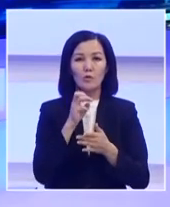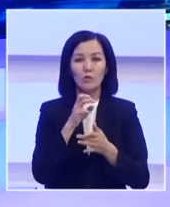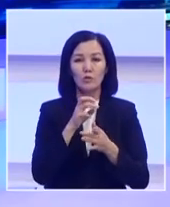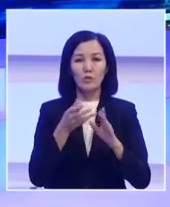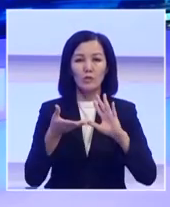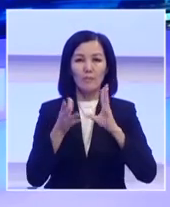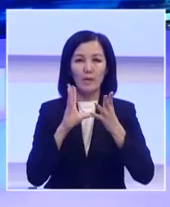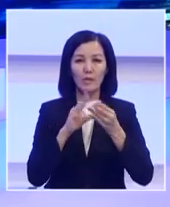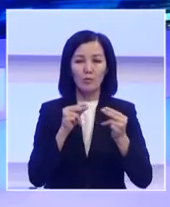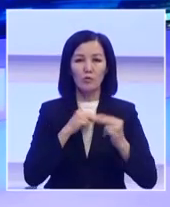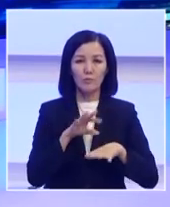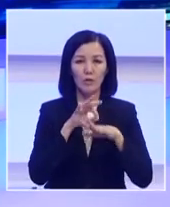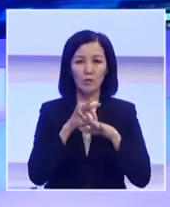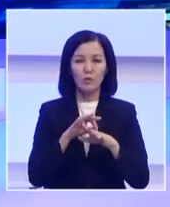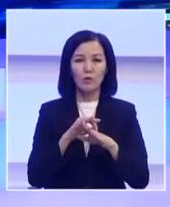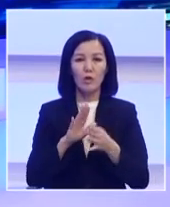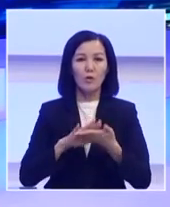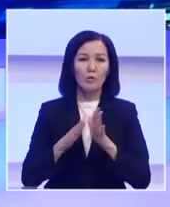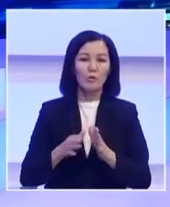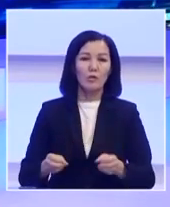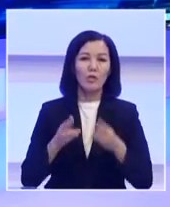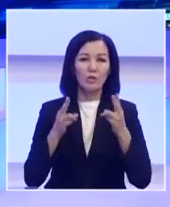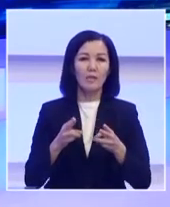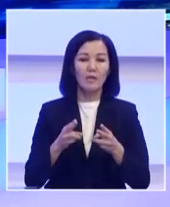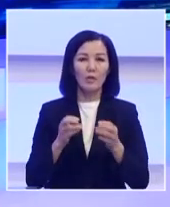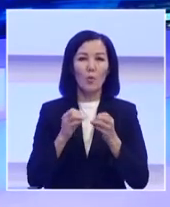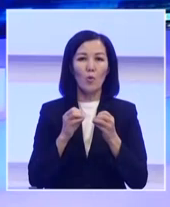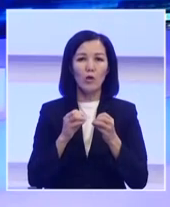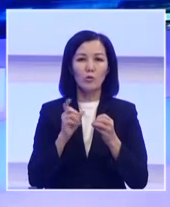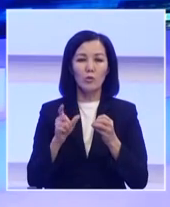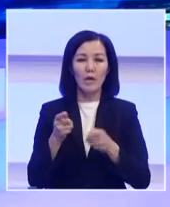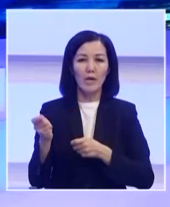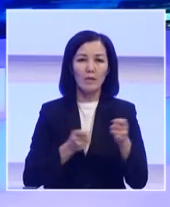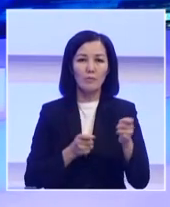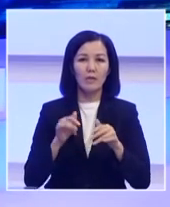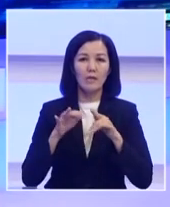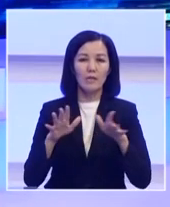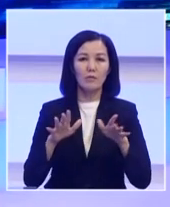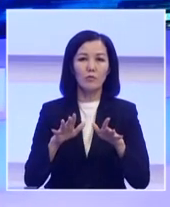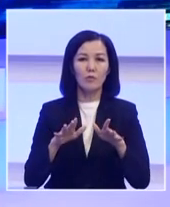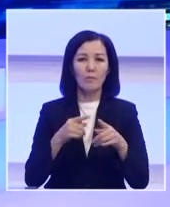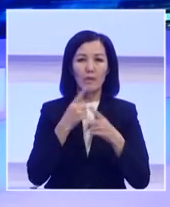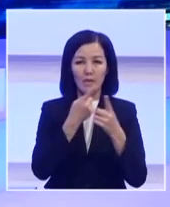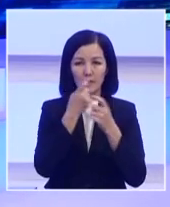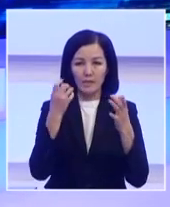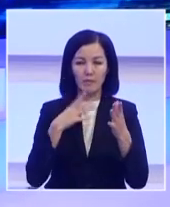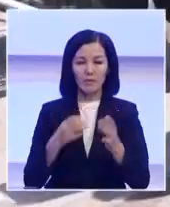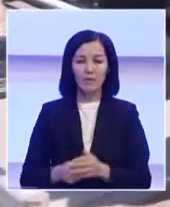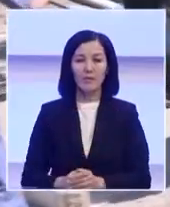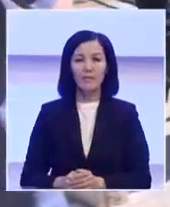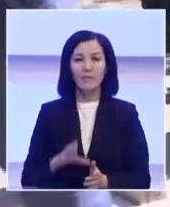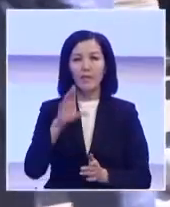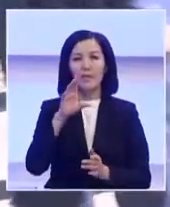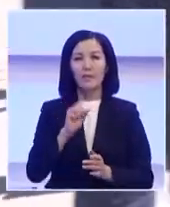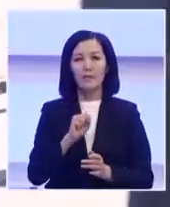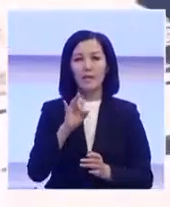аса мониторинг жұмыстарын жүргізген. Төтенше жағдай кезінде ауданда 10-ға жуық әкімшілік іс қозғалып ескертпе жасалған. Сарыөзек